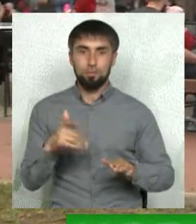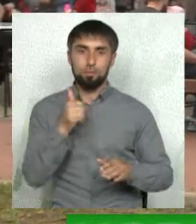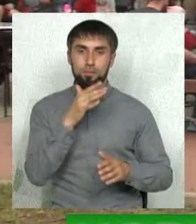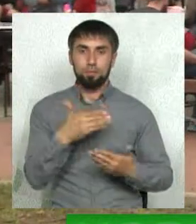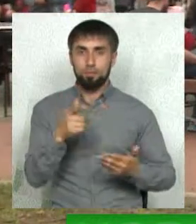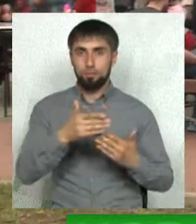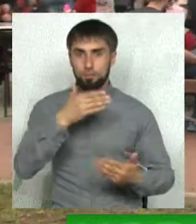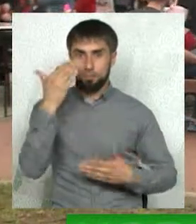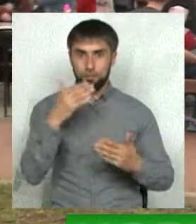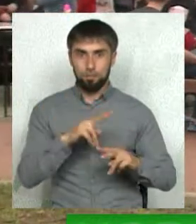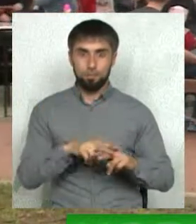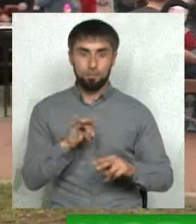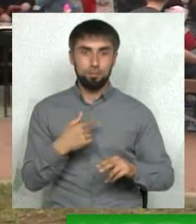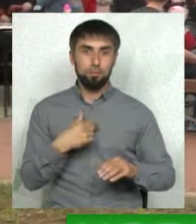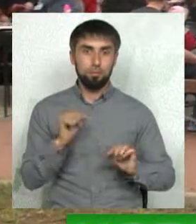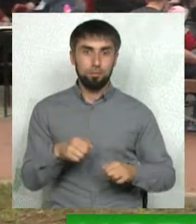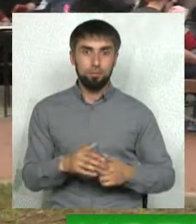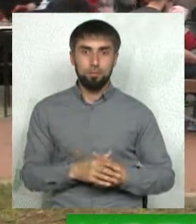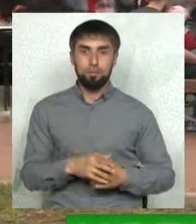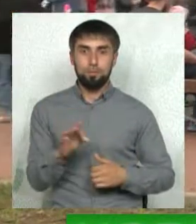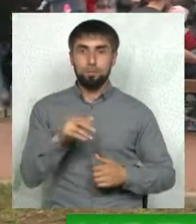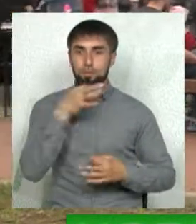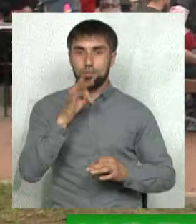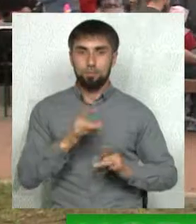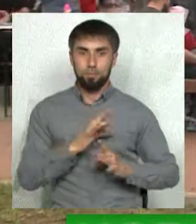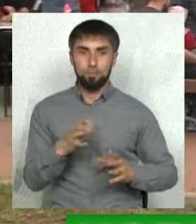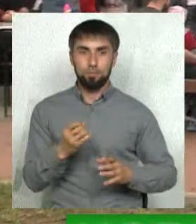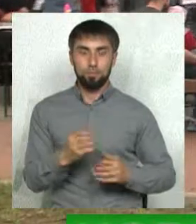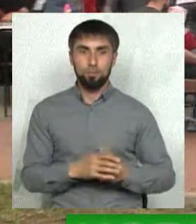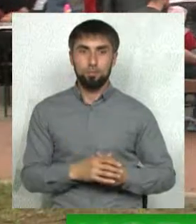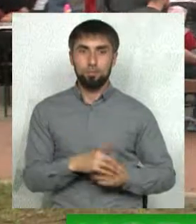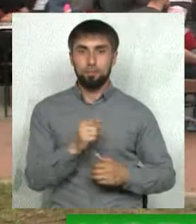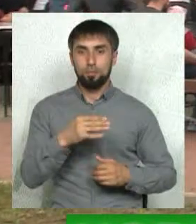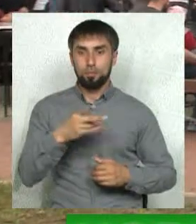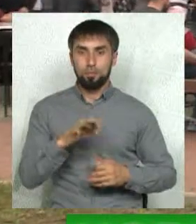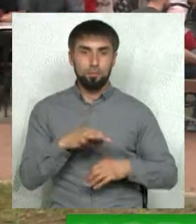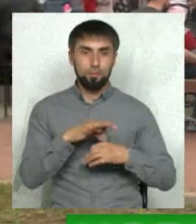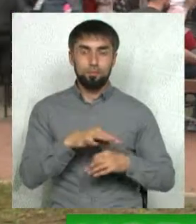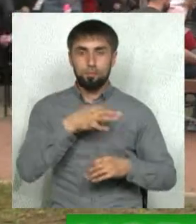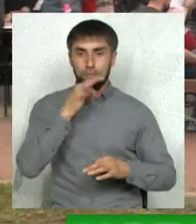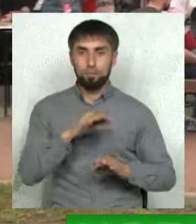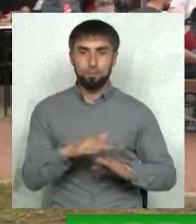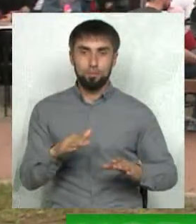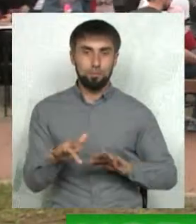никаких развлечений. И когда мы можем под любой праздник еще заодно провести и в любое детское мероприятие, мы с удовольствием это делаем.